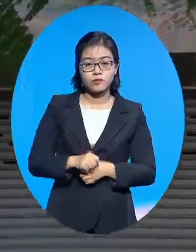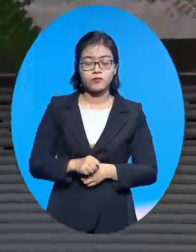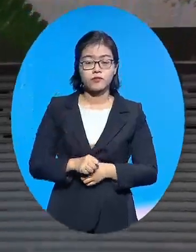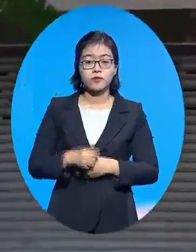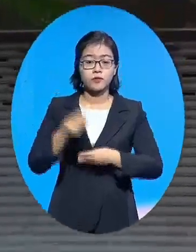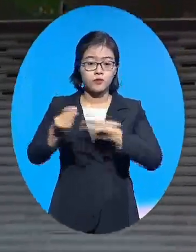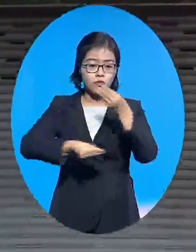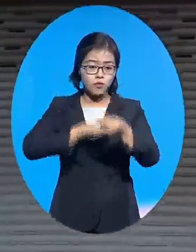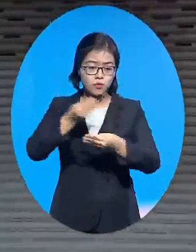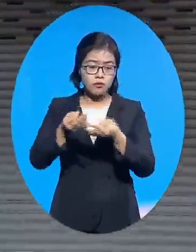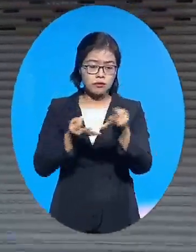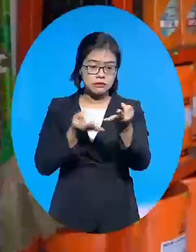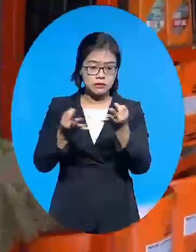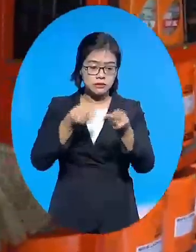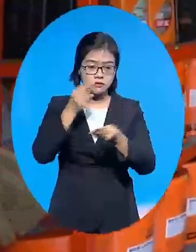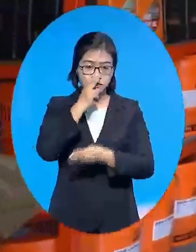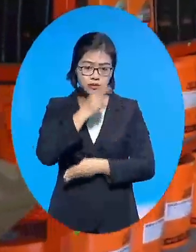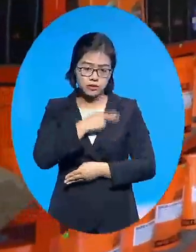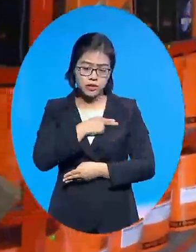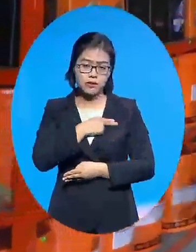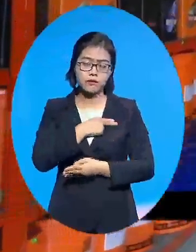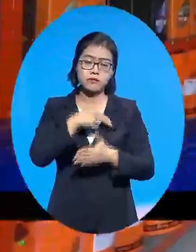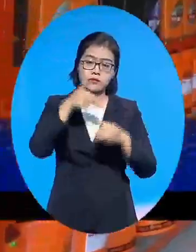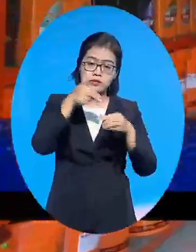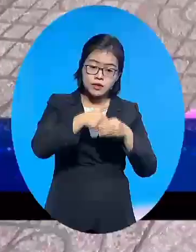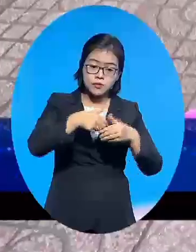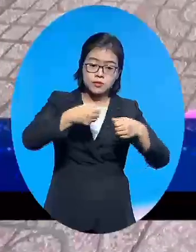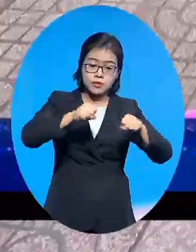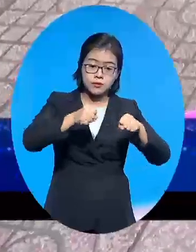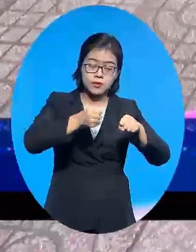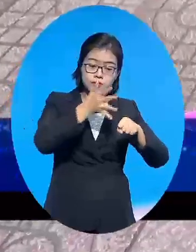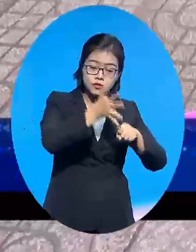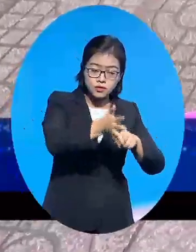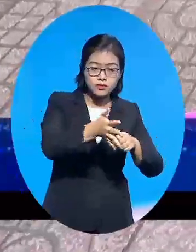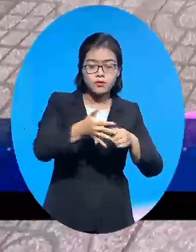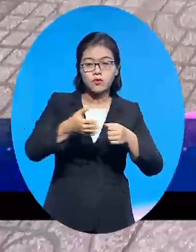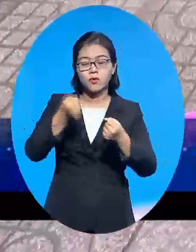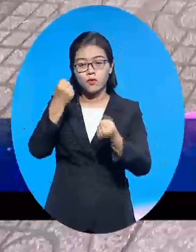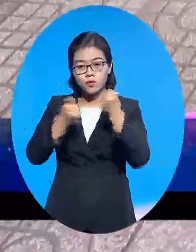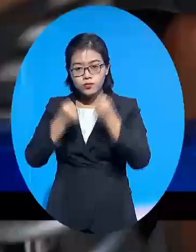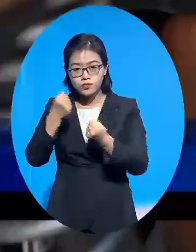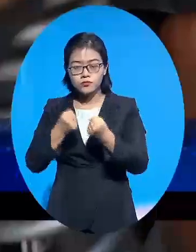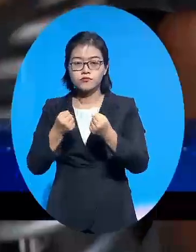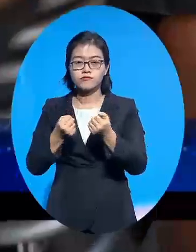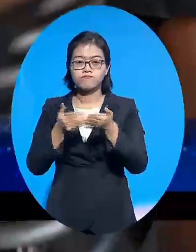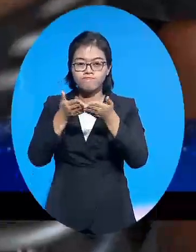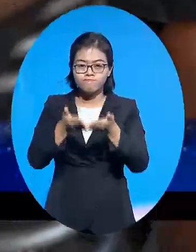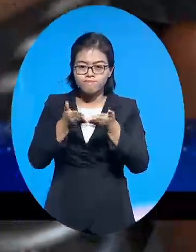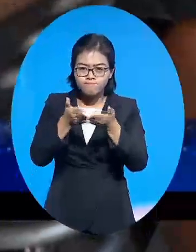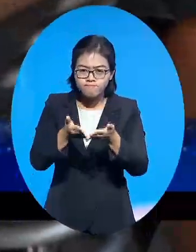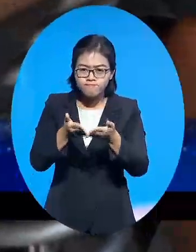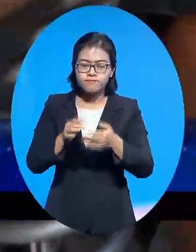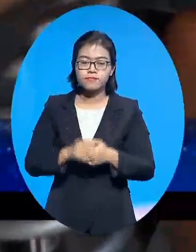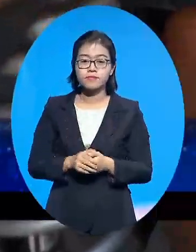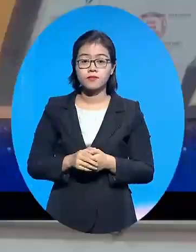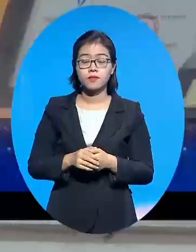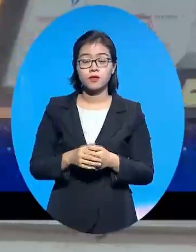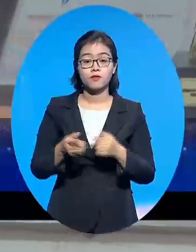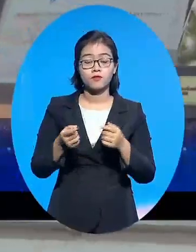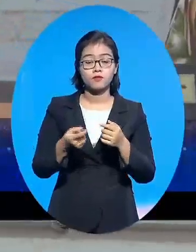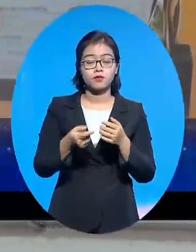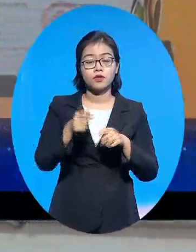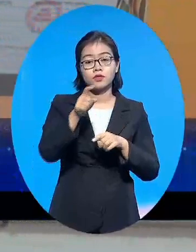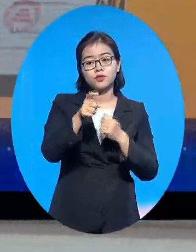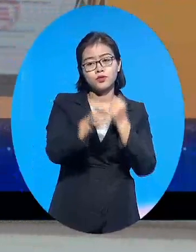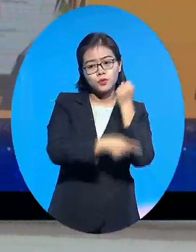hơn 300 mẫu mã sản phẩm như dầu nhớt cho xe máy ô tô xe tải ghe tàu phục vụ các ngành nông nghiệp lâm nghiệp công nghiệp